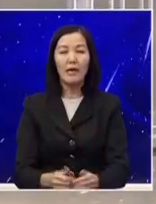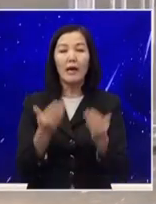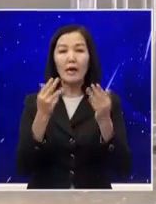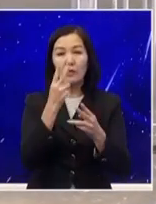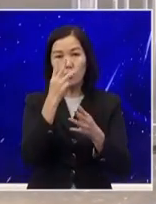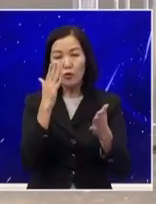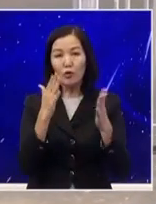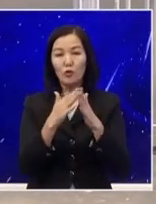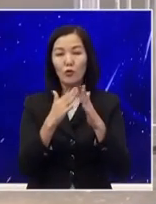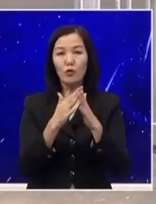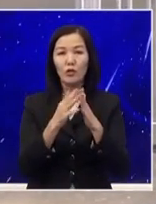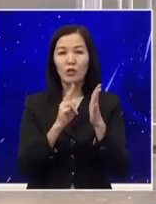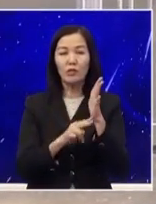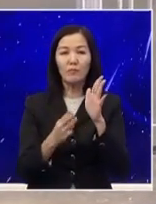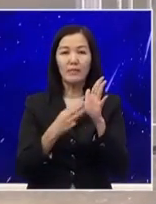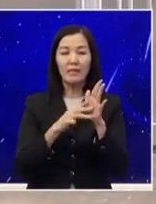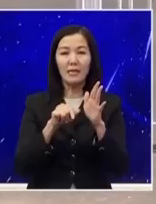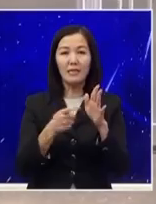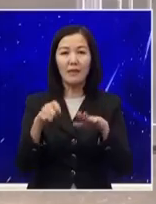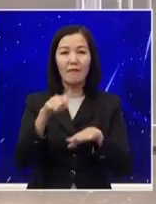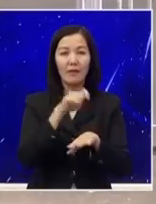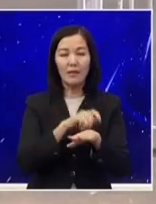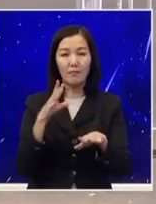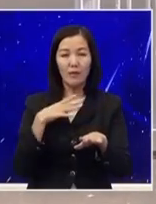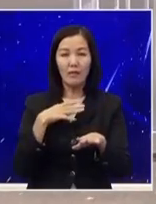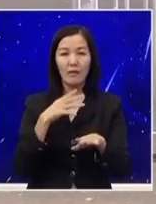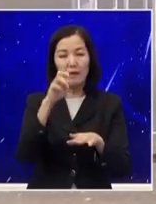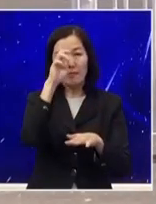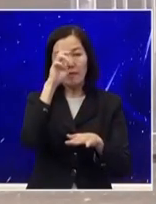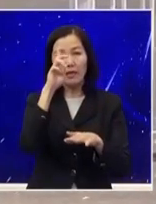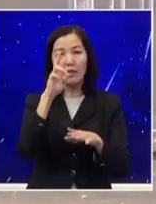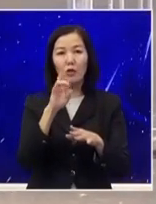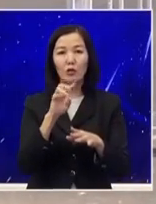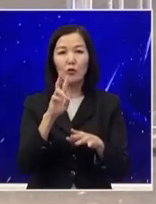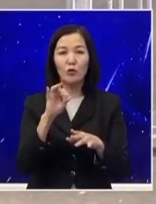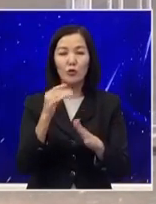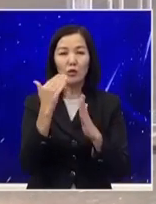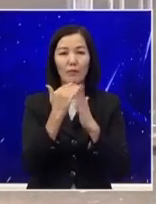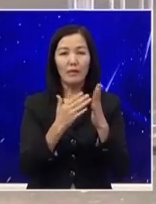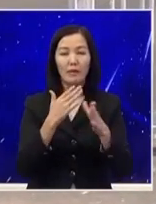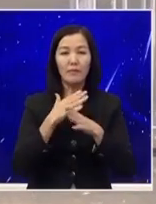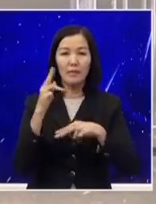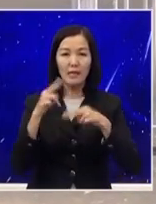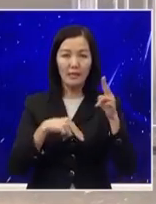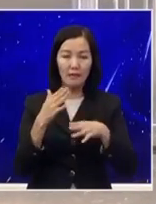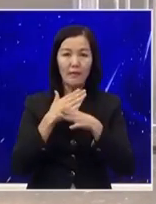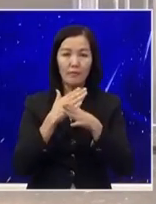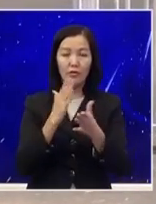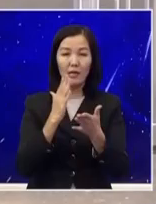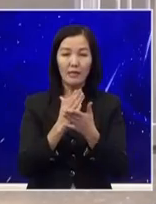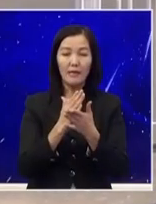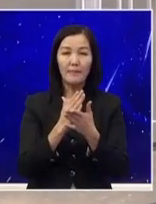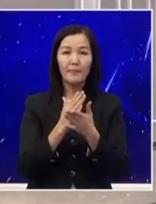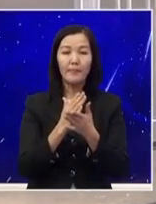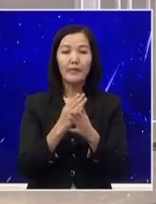шаршы метрі 78.3. Бұл мемлекеттік Нұрлы жер бағдарламасы арқылы салынып отқан үйлер. Бұл үйлердің бәрі